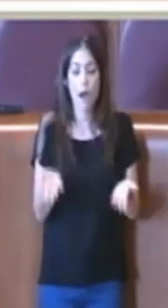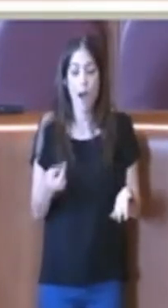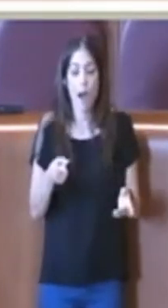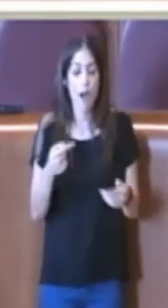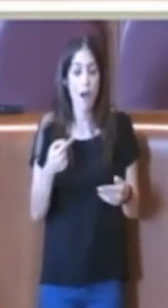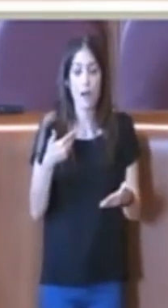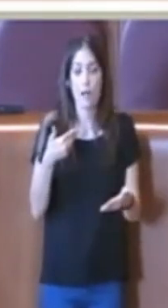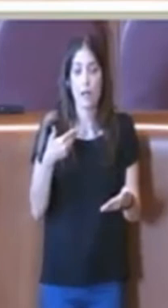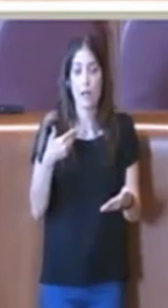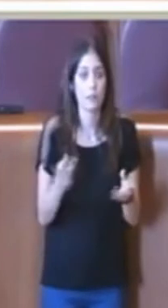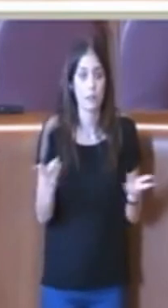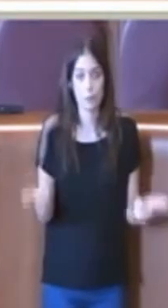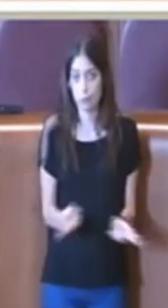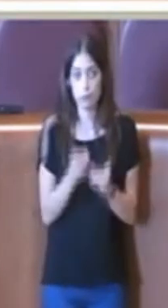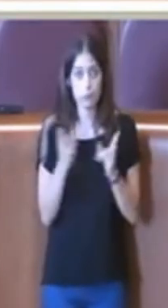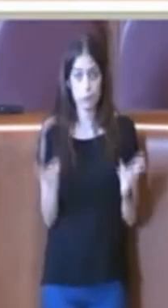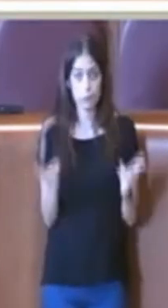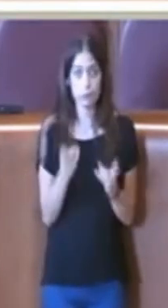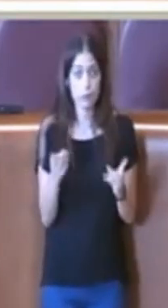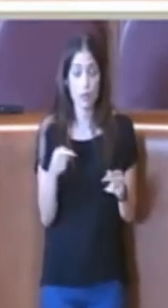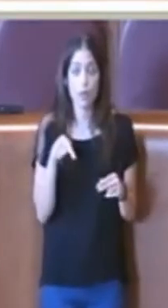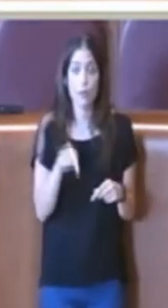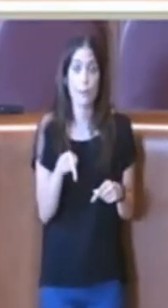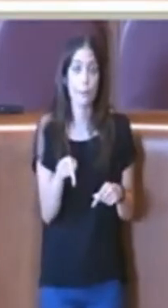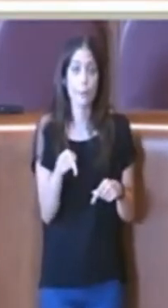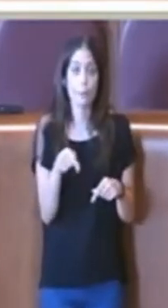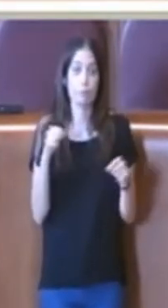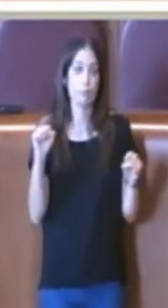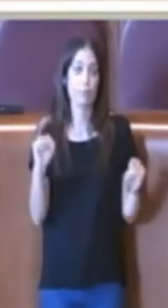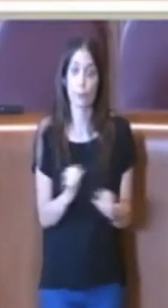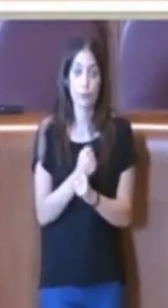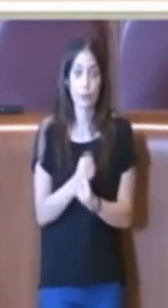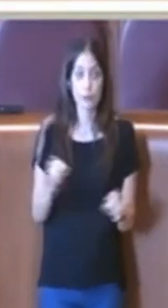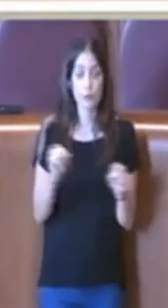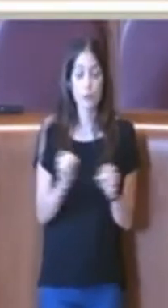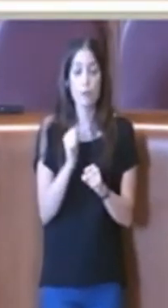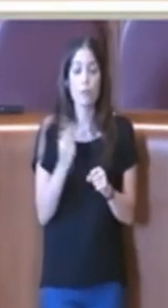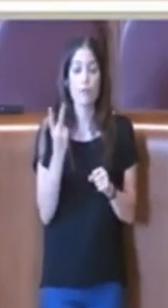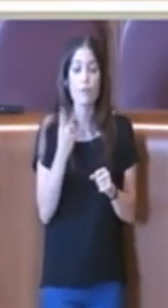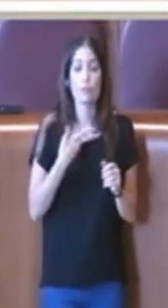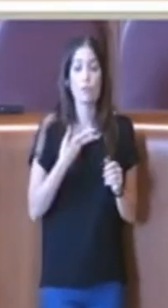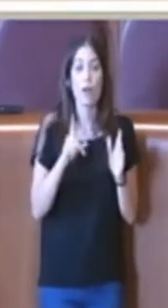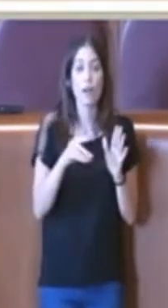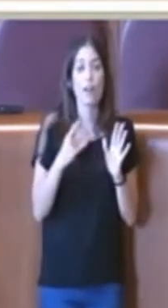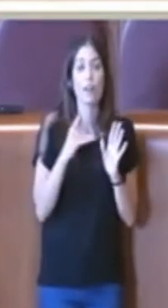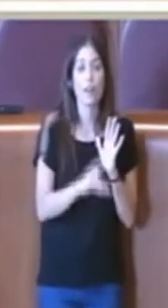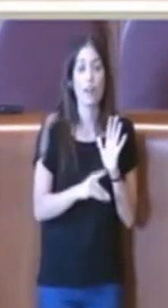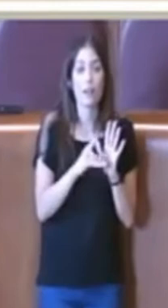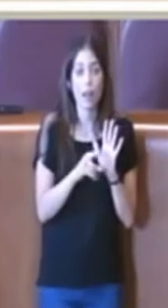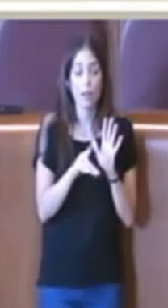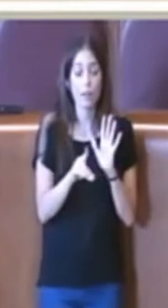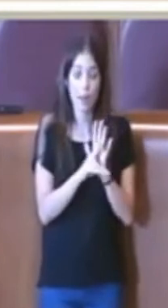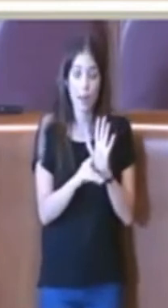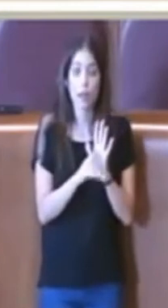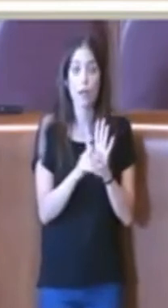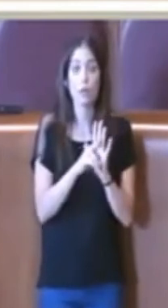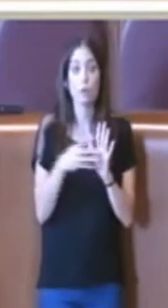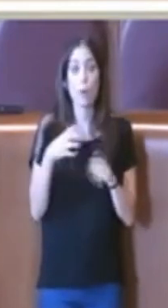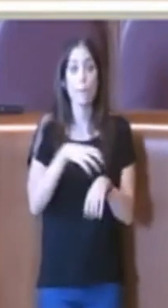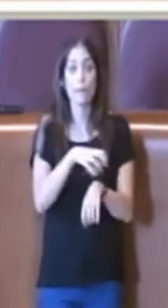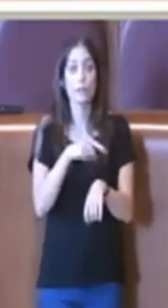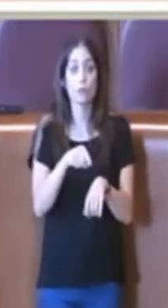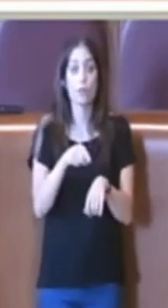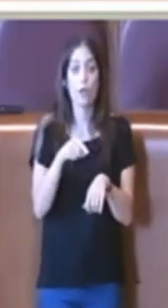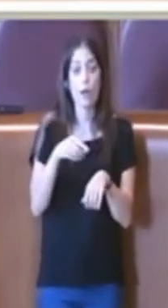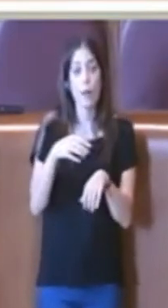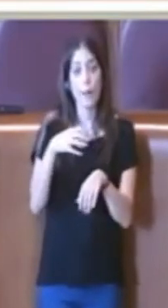tempi rapidi questo non è assolutamente possibile peraltro c'è un decreto ministeriale del ministro costa